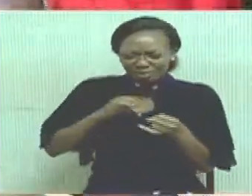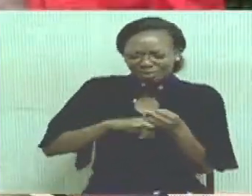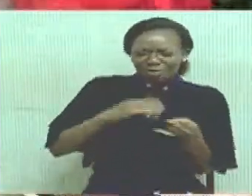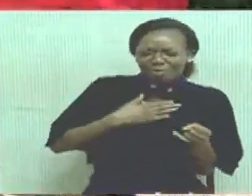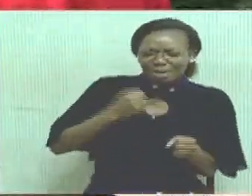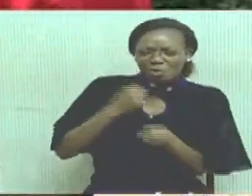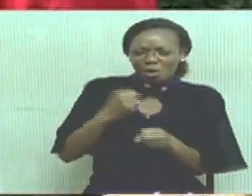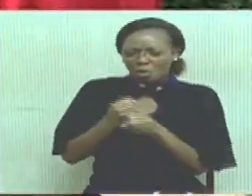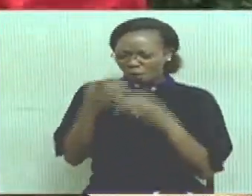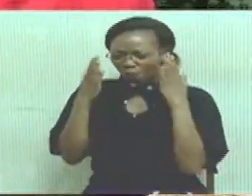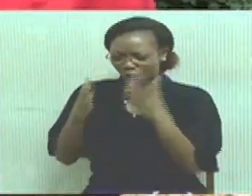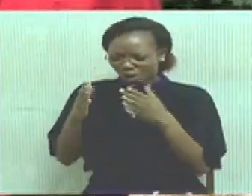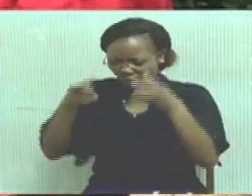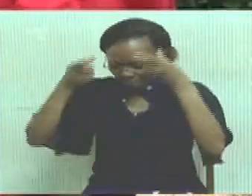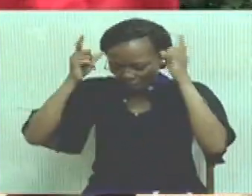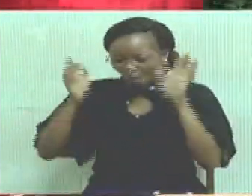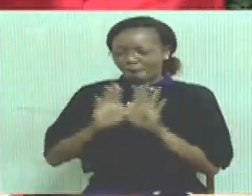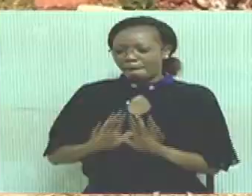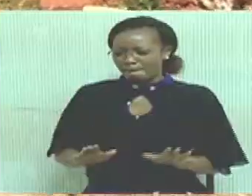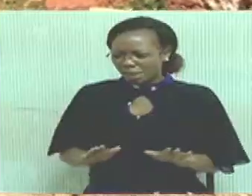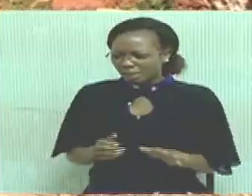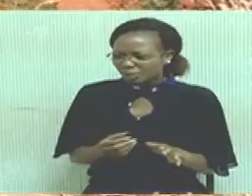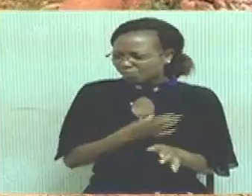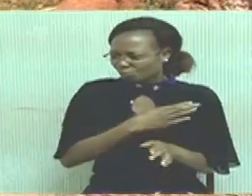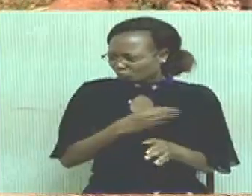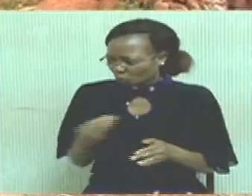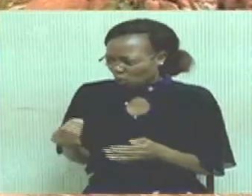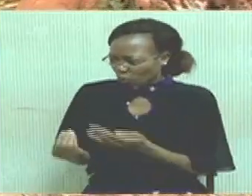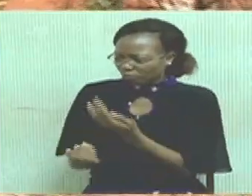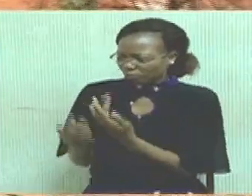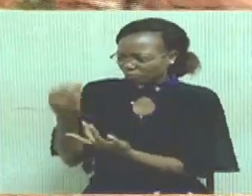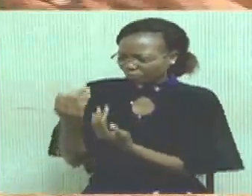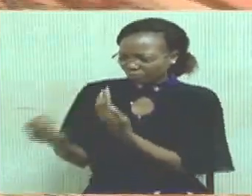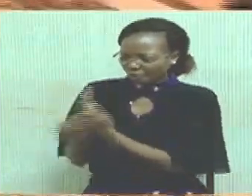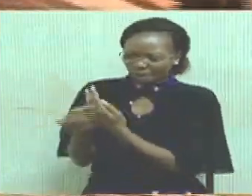chengine ukihifadhi kwa siku za usoni. Mashine hii hupendwa na wafugaji.